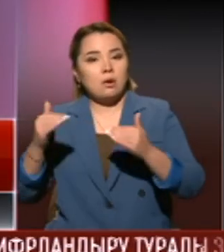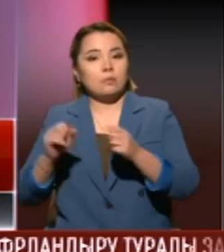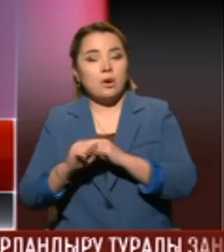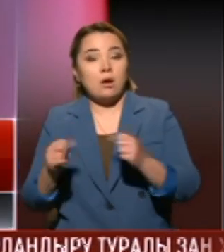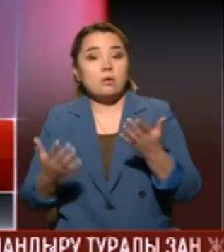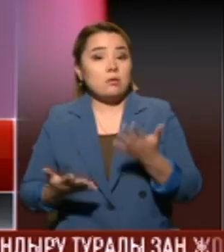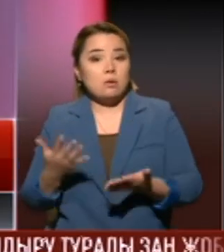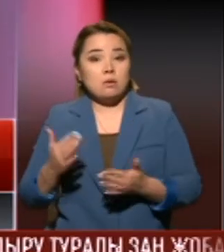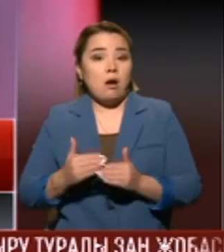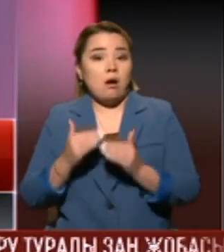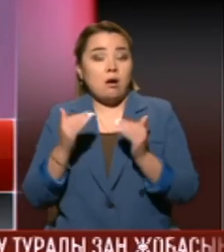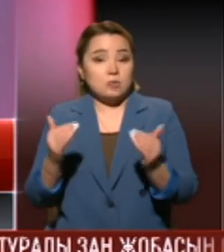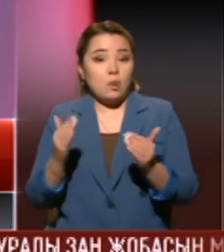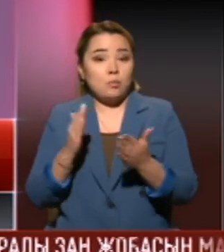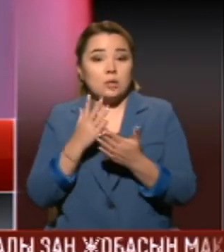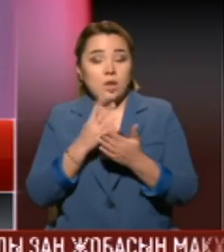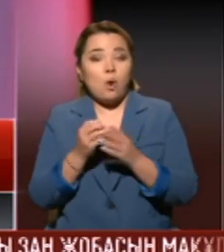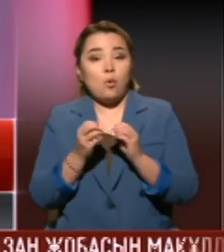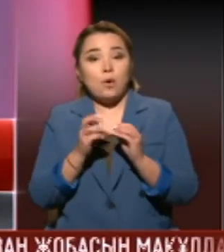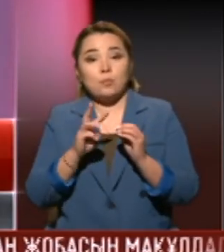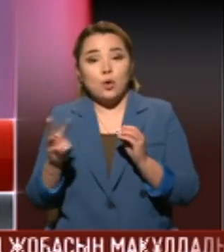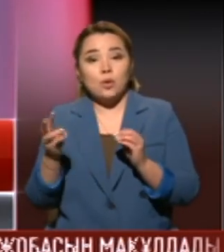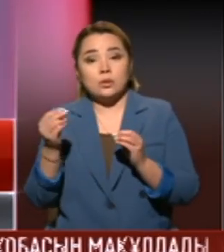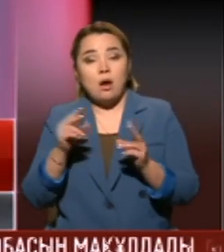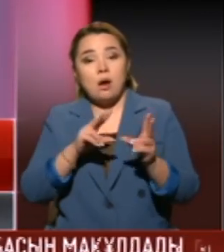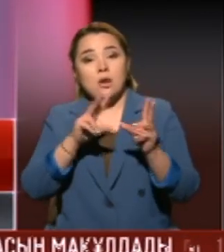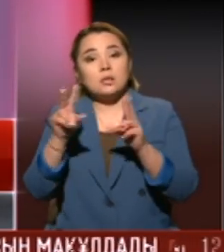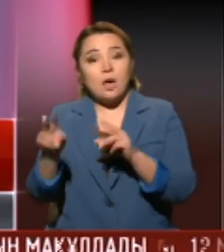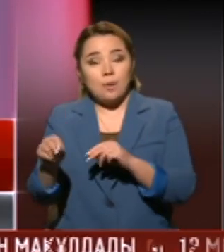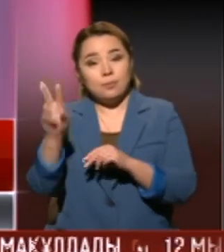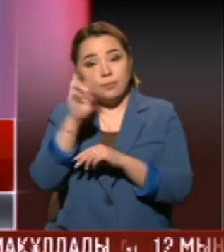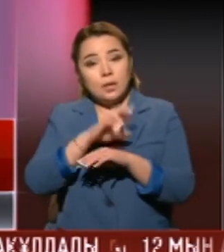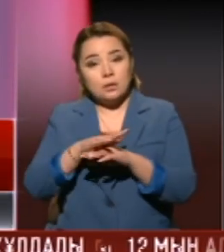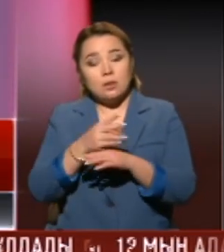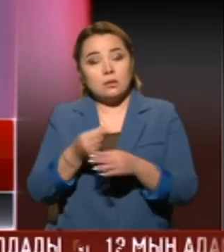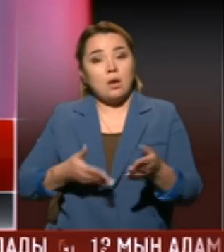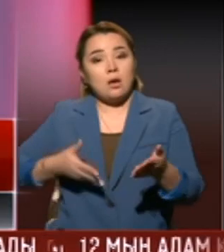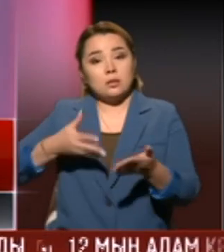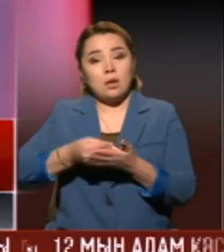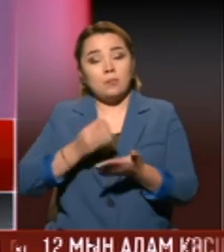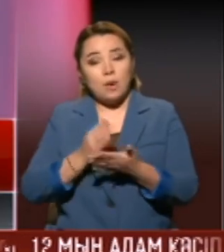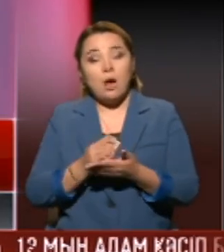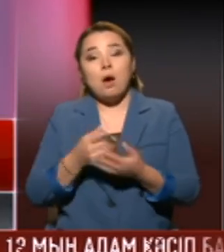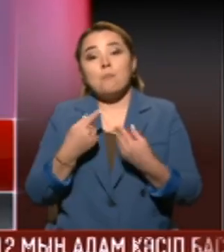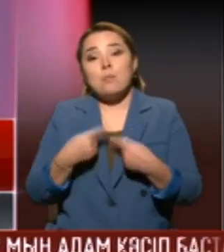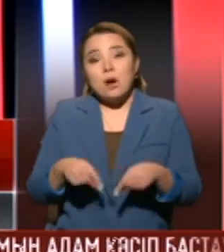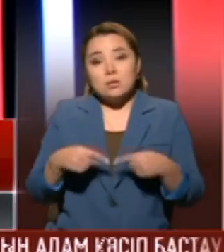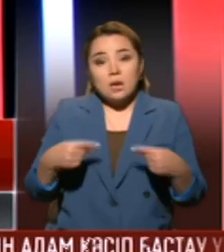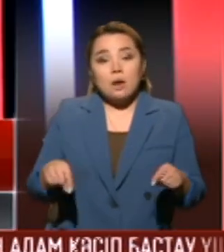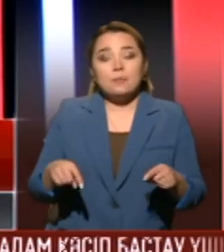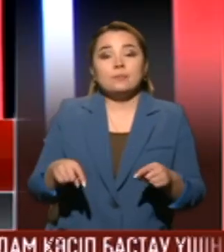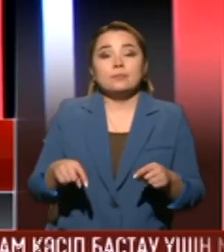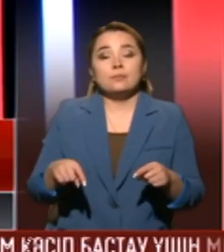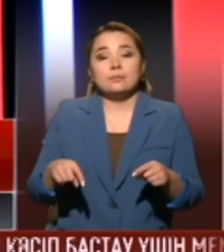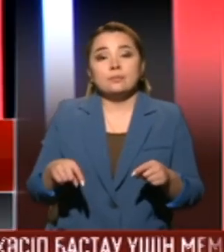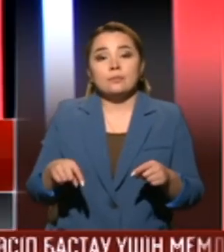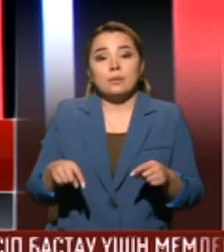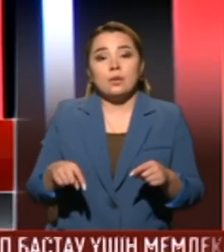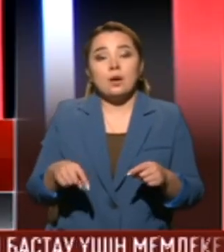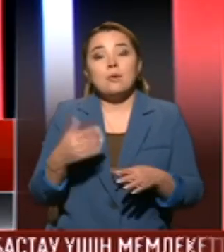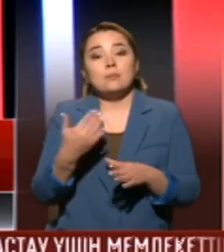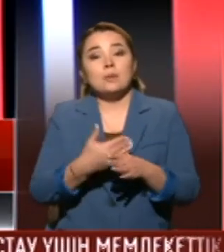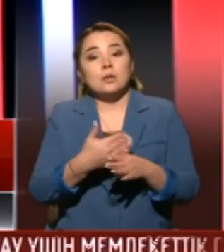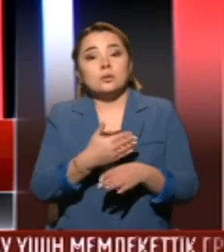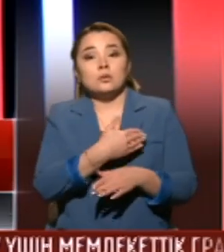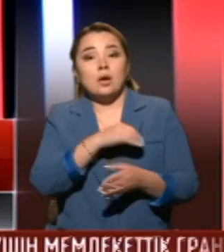Асхат Мырза, бұл жерде әрбір кандидатқа 10 миллион теңгеден мемлекет кепілдендірген ақша бөлінеді, 10 миллион теңге. Ал басқа, мысалға, мен демеуші